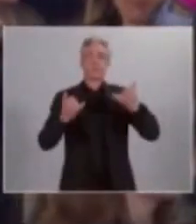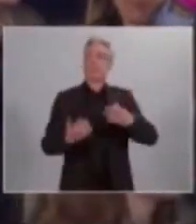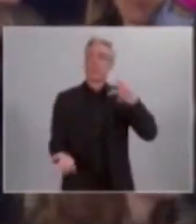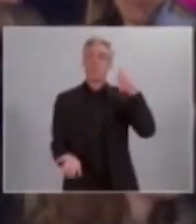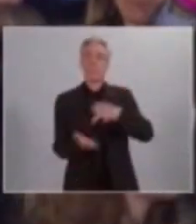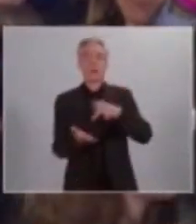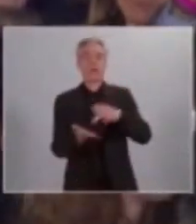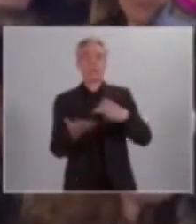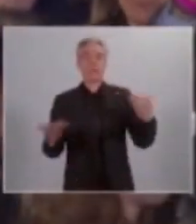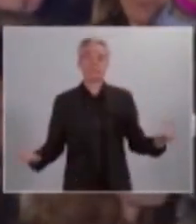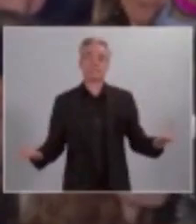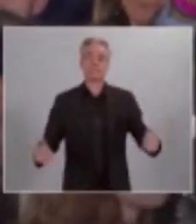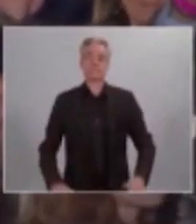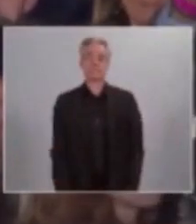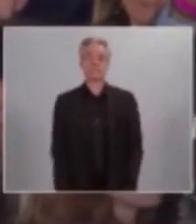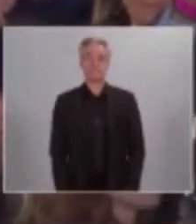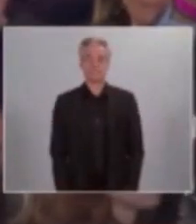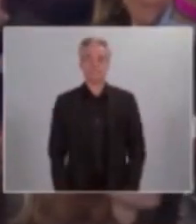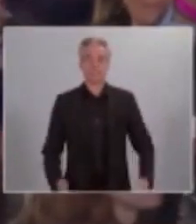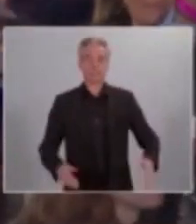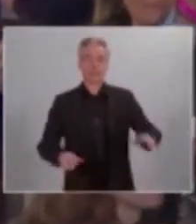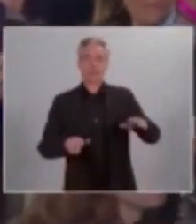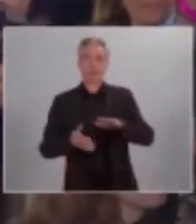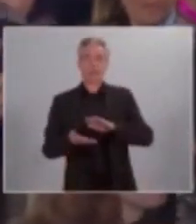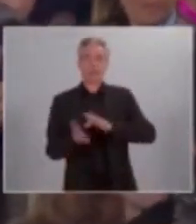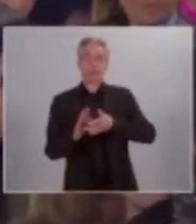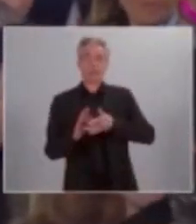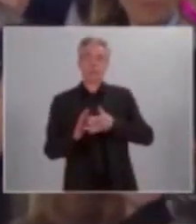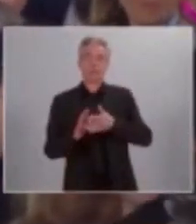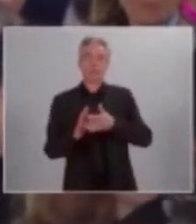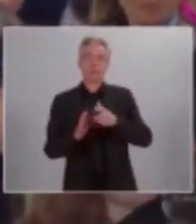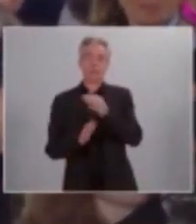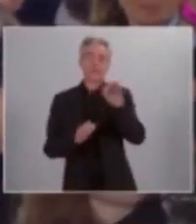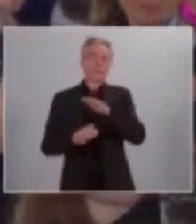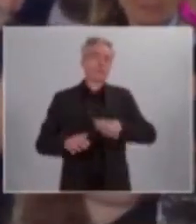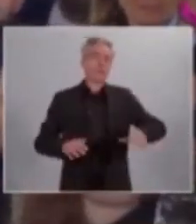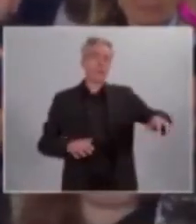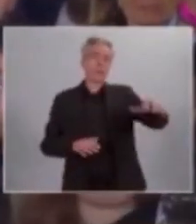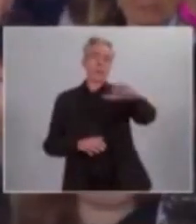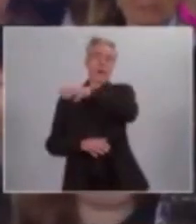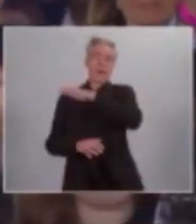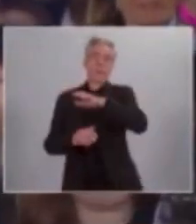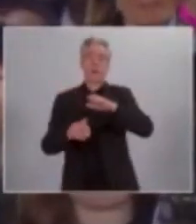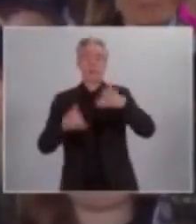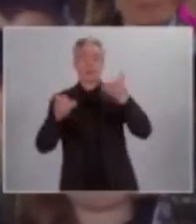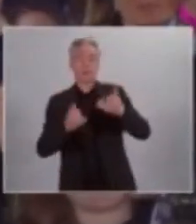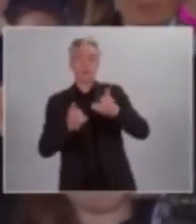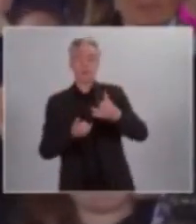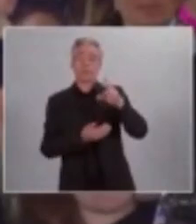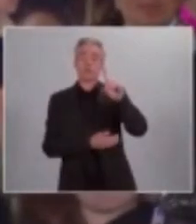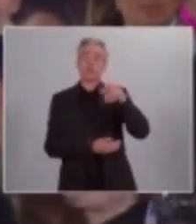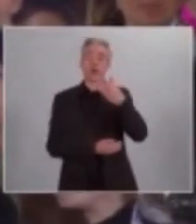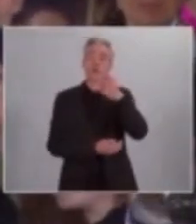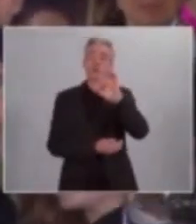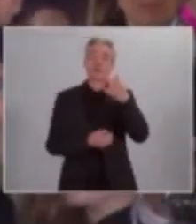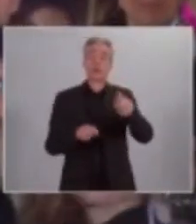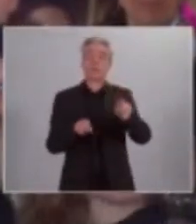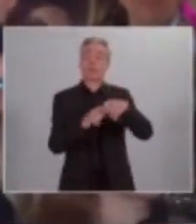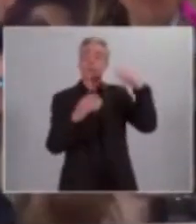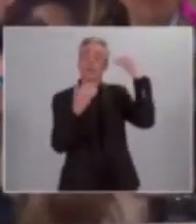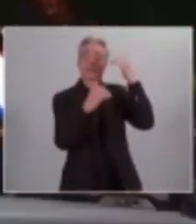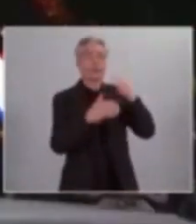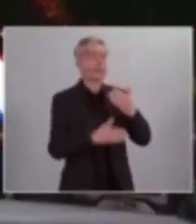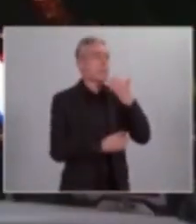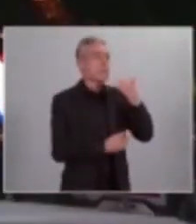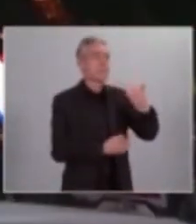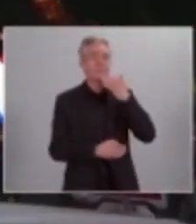ริงๆยินดีที่มาครงได้เป็นประธานาธิบดีในสมัยต่อไปค่ะซึ่งจริงๆแล้วเนี่ยนะคะกระซิบกัน